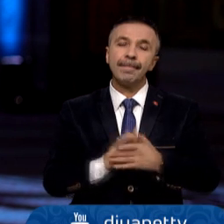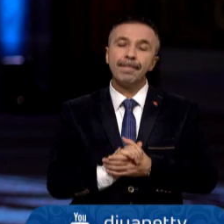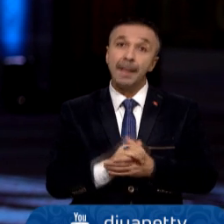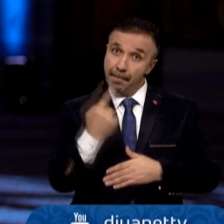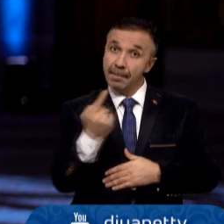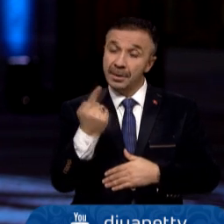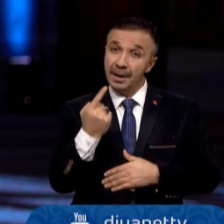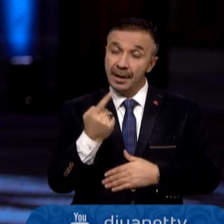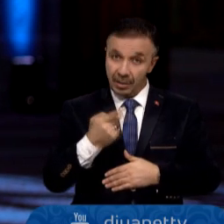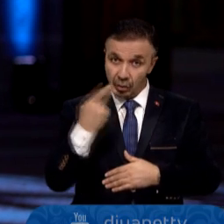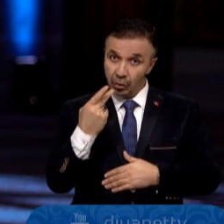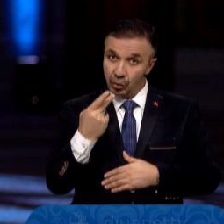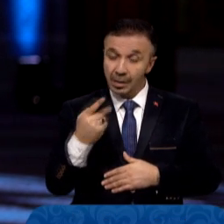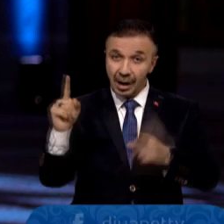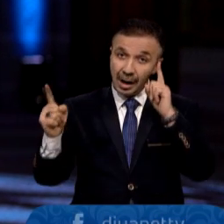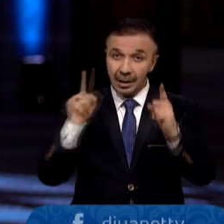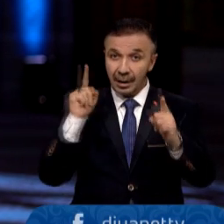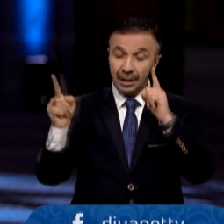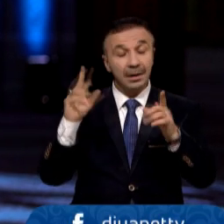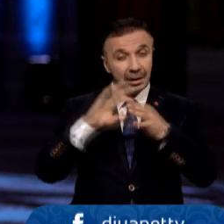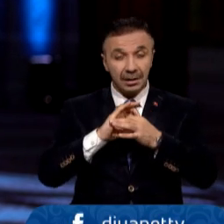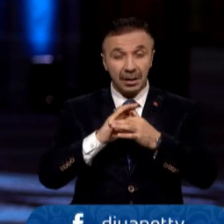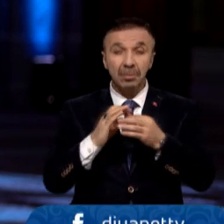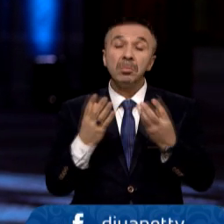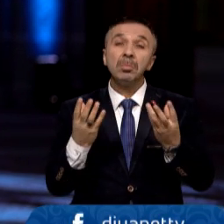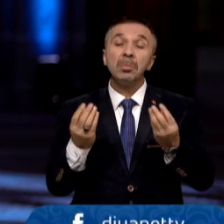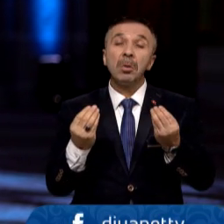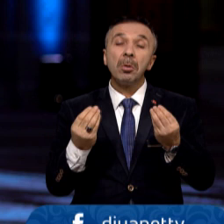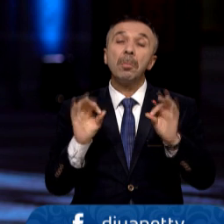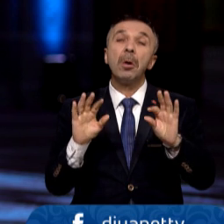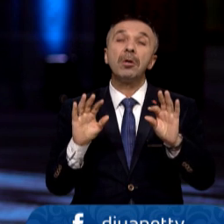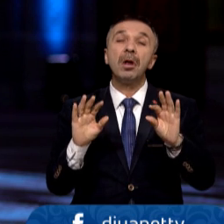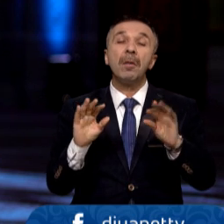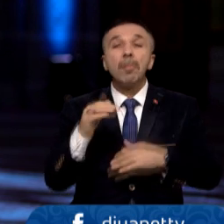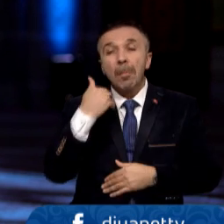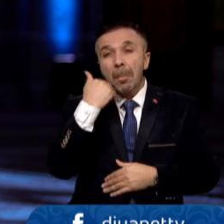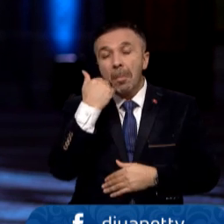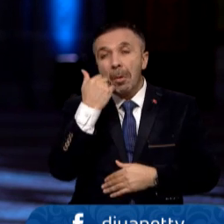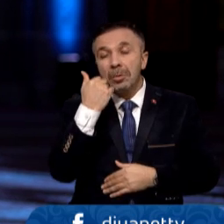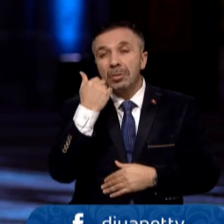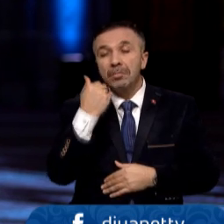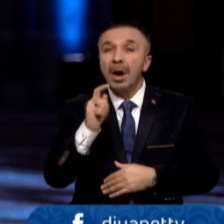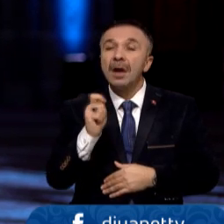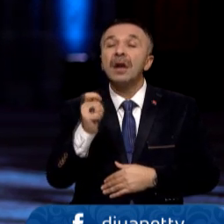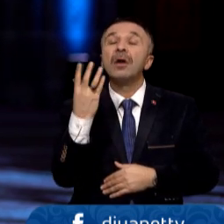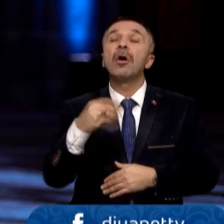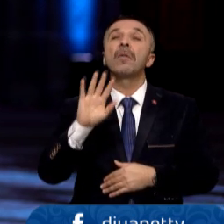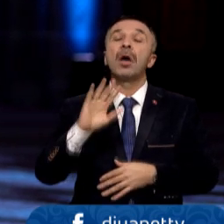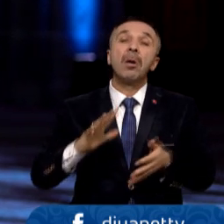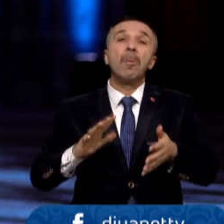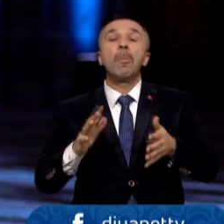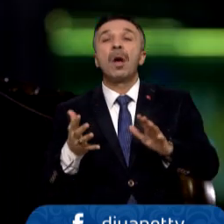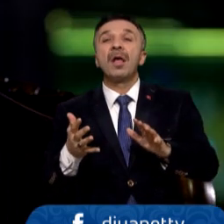ne gibi şeyler söyleyen haberlet ile alakalı çok böyle uydurma Aslı esası olmayan